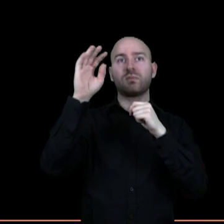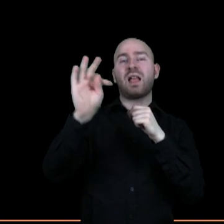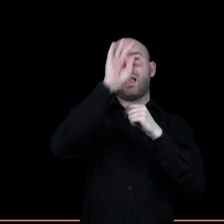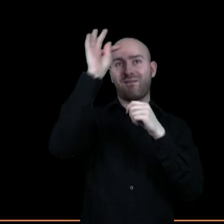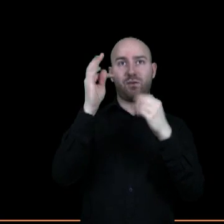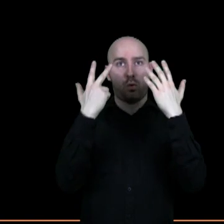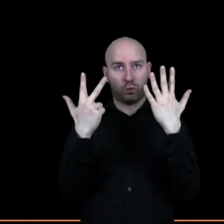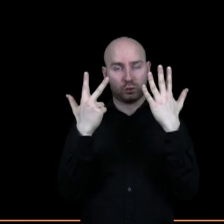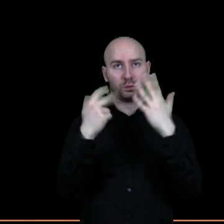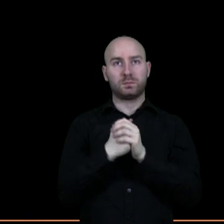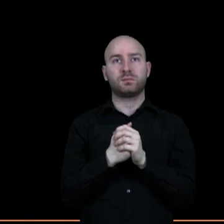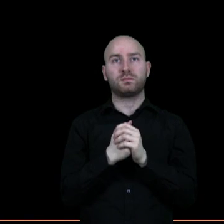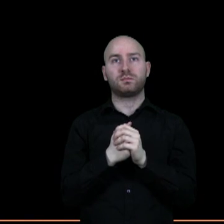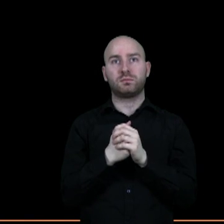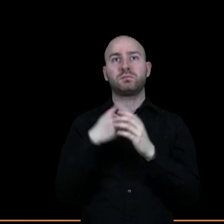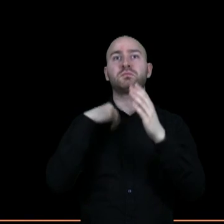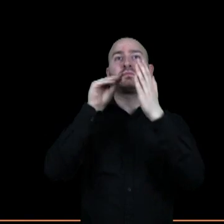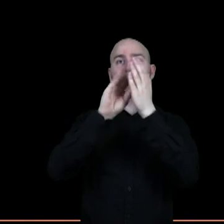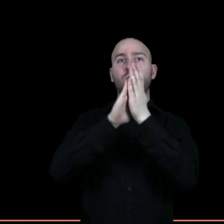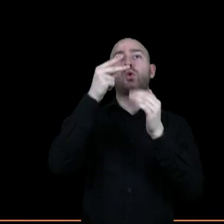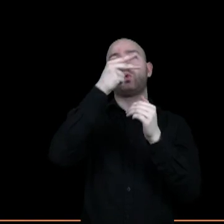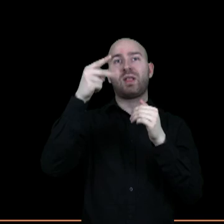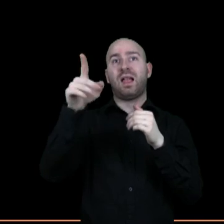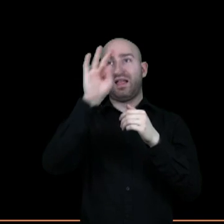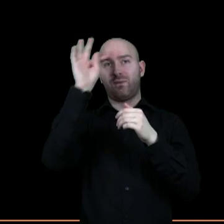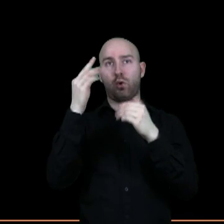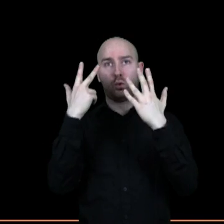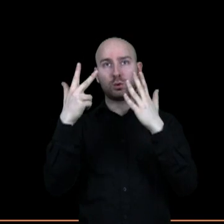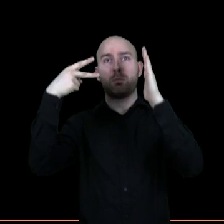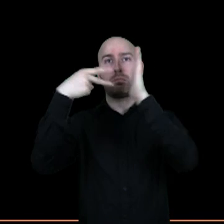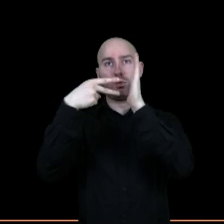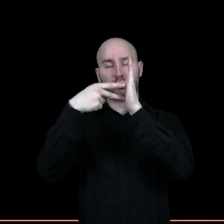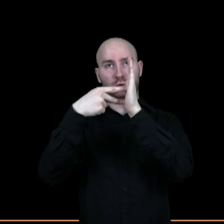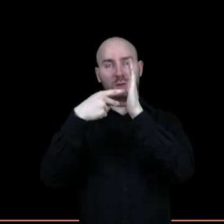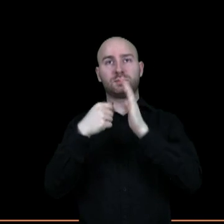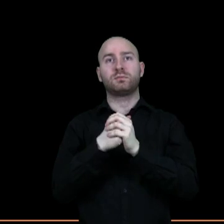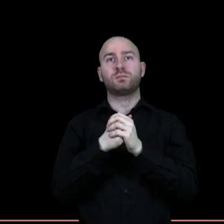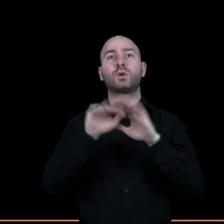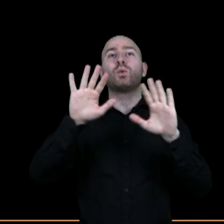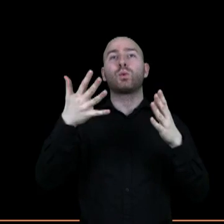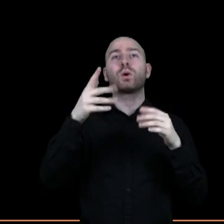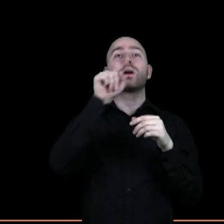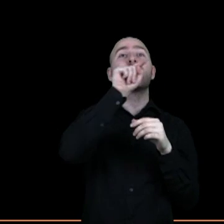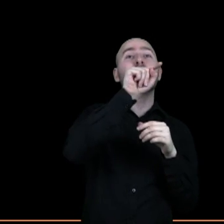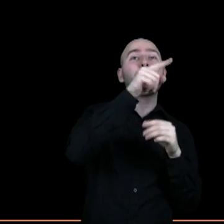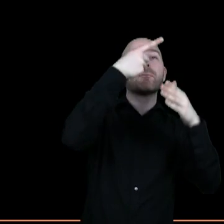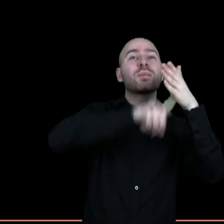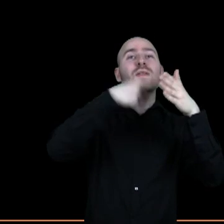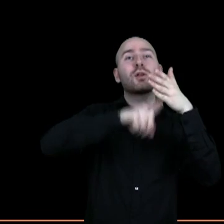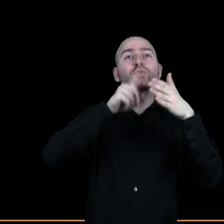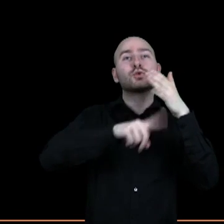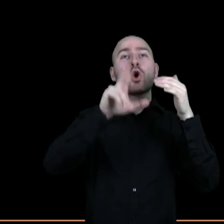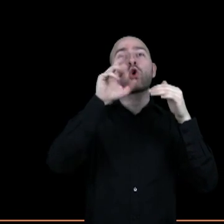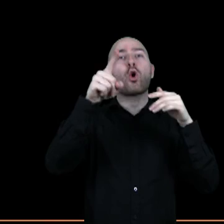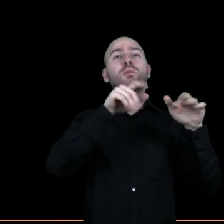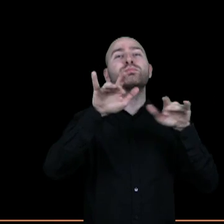całkowite koszty stałe, czyli pole F8, zaznaczyłem je używając klawiszy strzałek, dzielone przez łączną liczbę linijek kodu